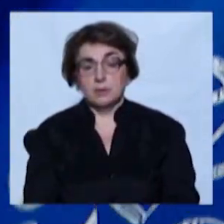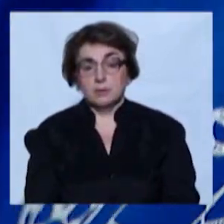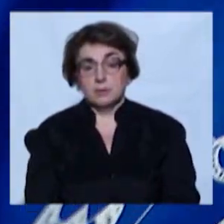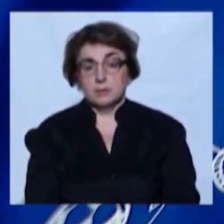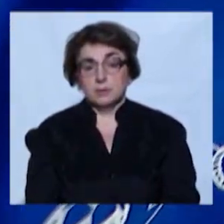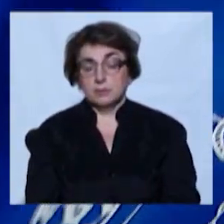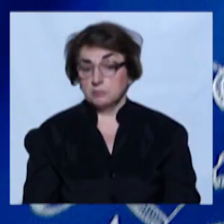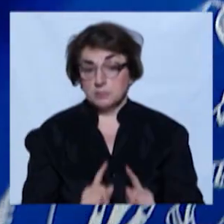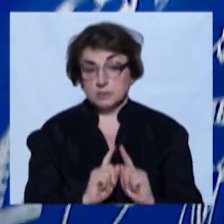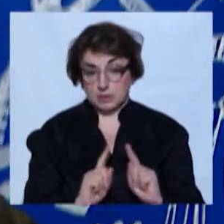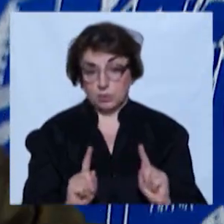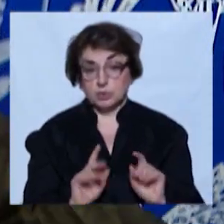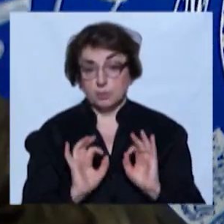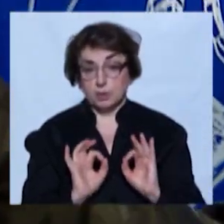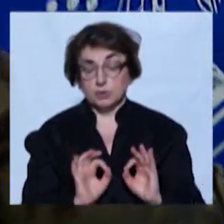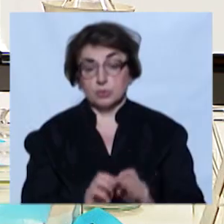შეხედეთ რა საოცრებაა.